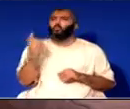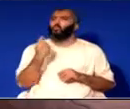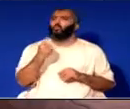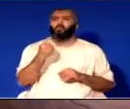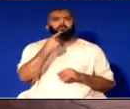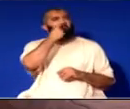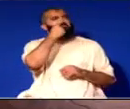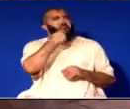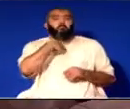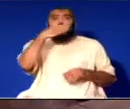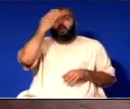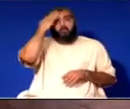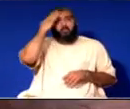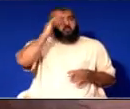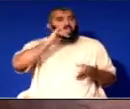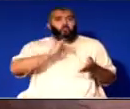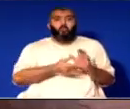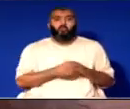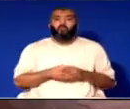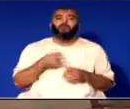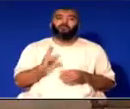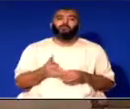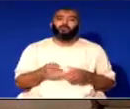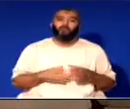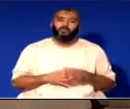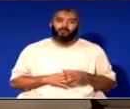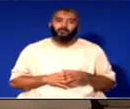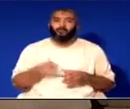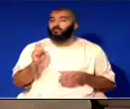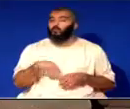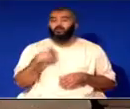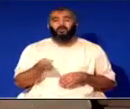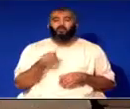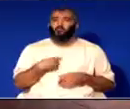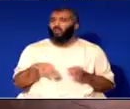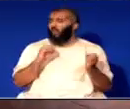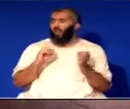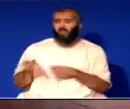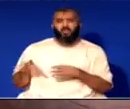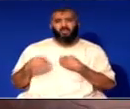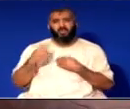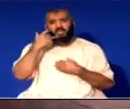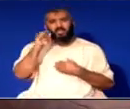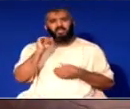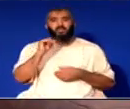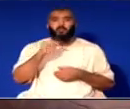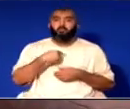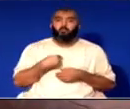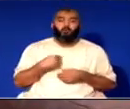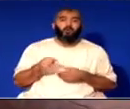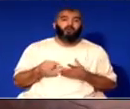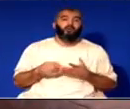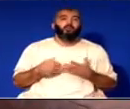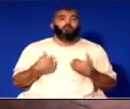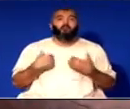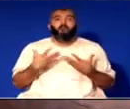يعنيه، الأشياء التي لا تعنيني والأشياء التي ليس لي فيها فائدة في الآخرة هي لا تعنيني. أنا الذي يعنيني